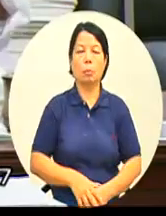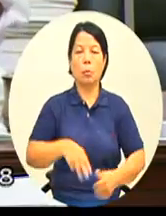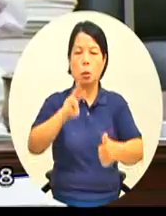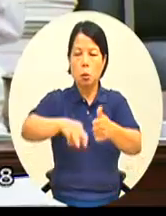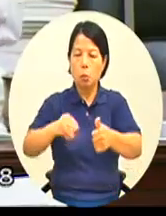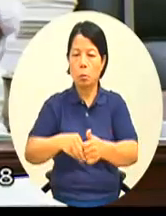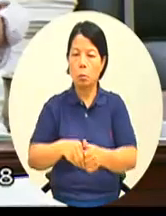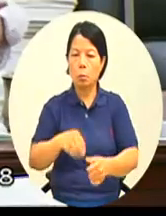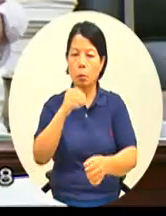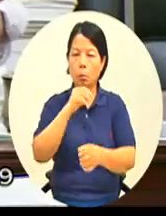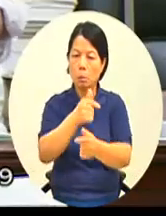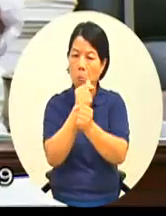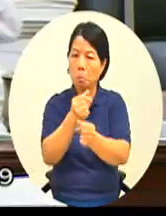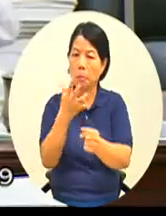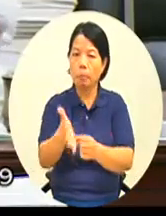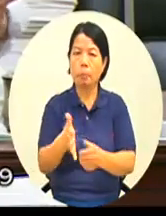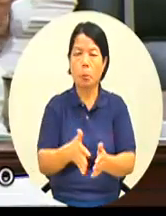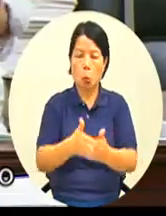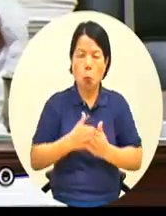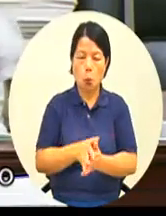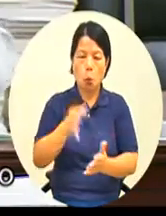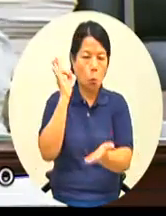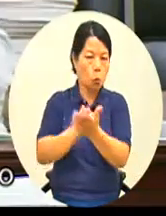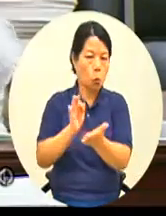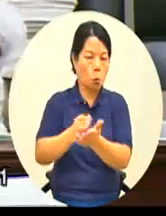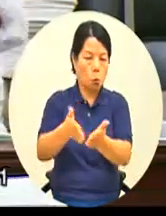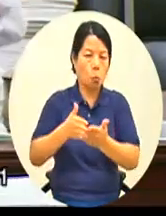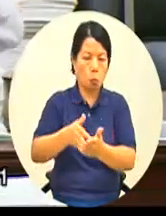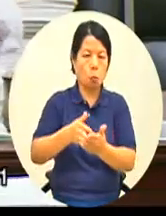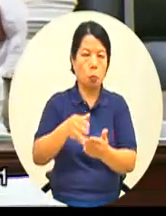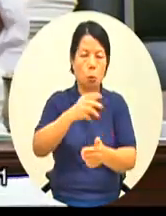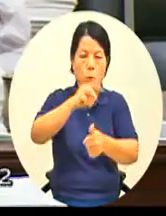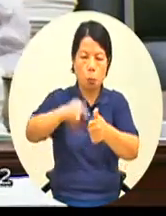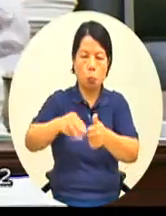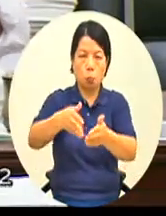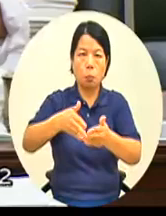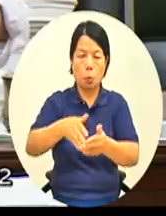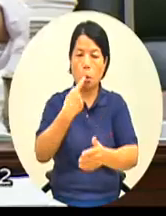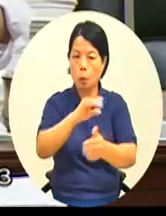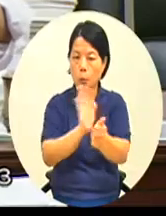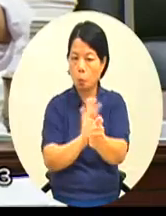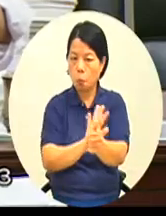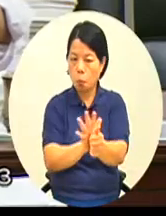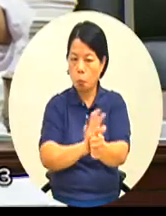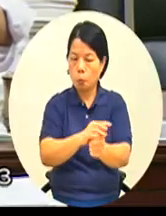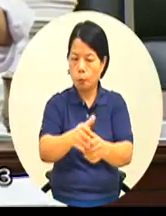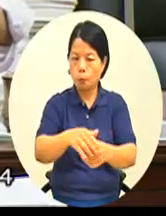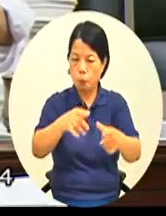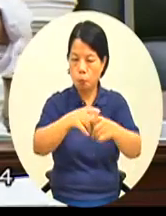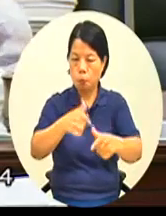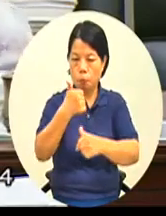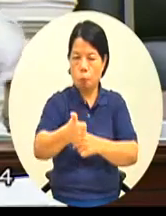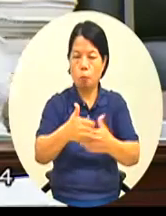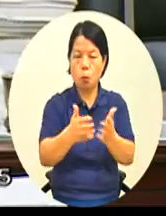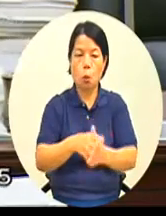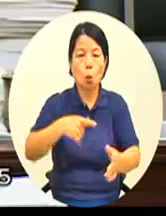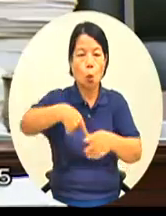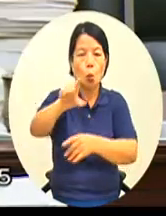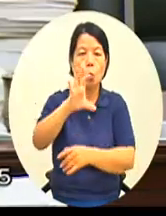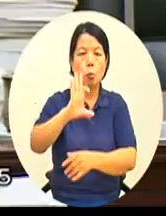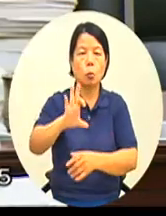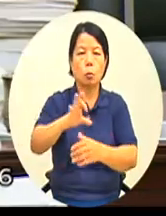够？那我降低你的成本，但是你要把它服务好。那包括他怎么样上厕所要几